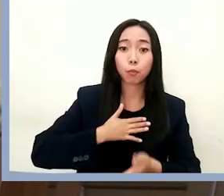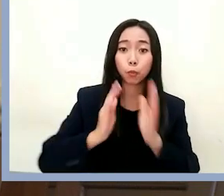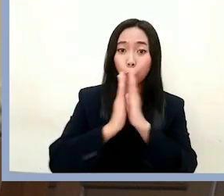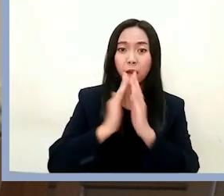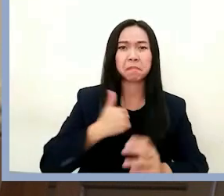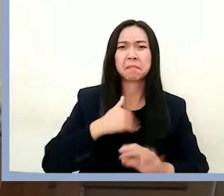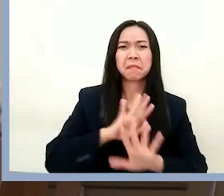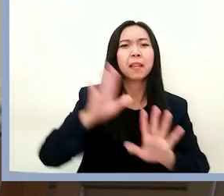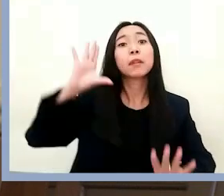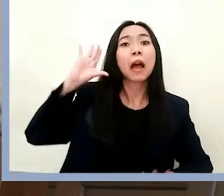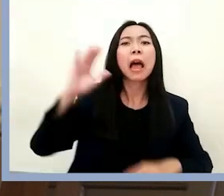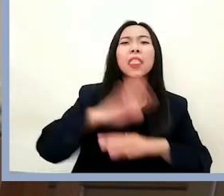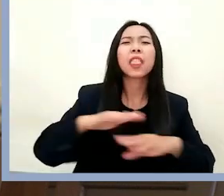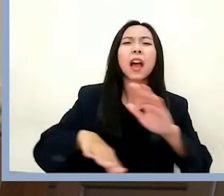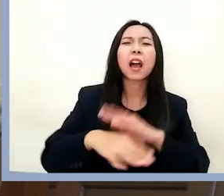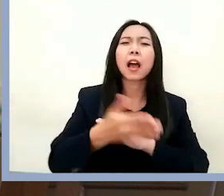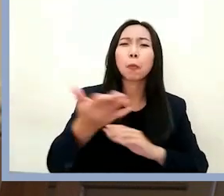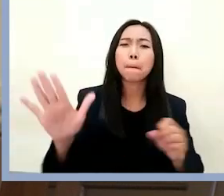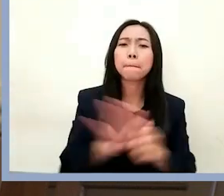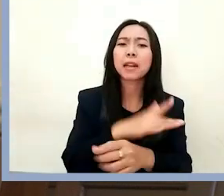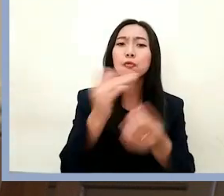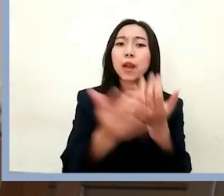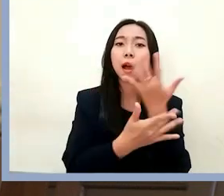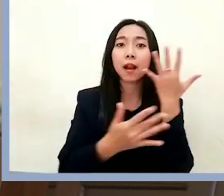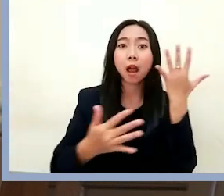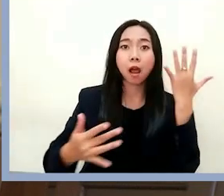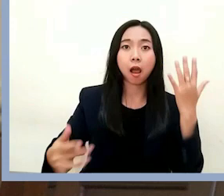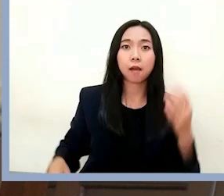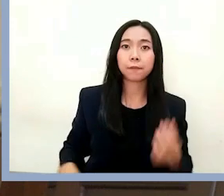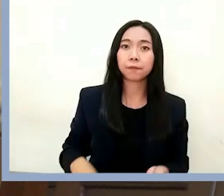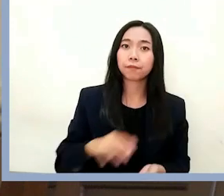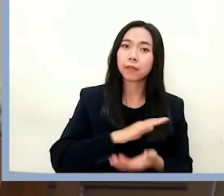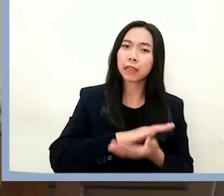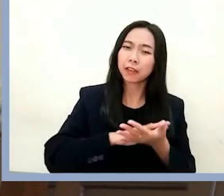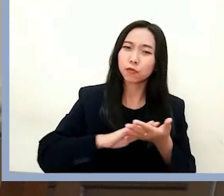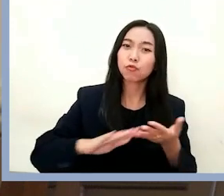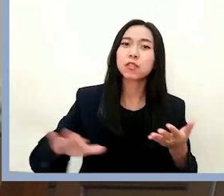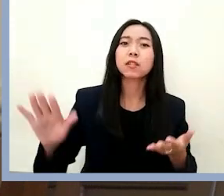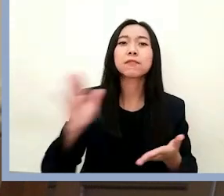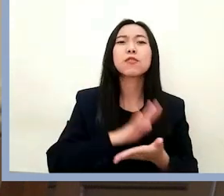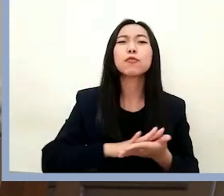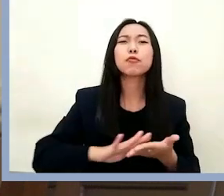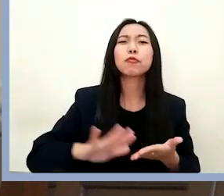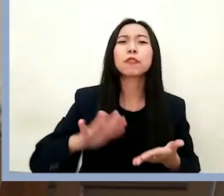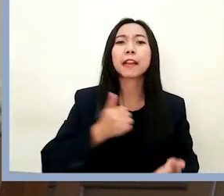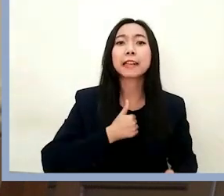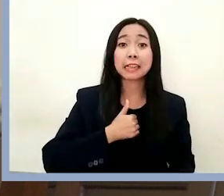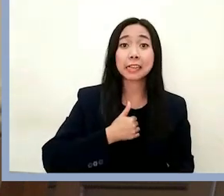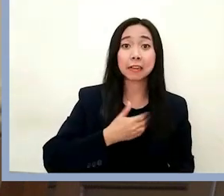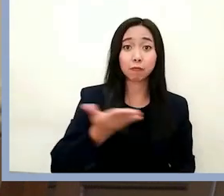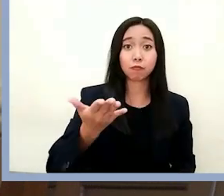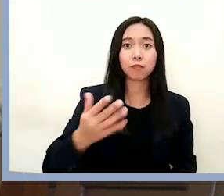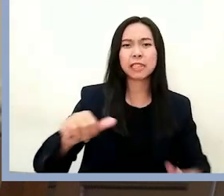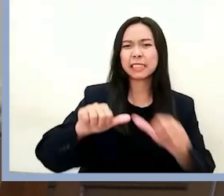sebab tanganmu penuh dengan darah basuhlah bersihkanlah dirimu jauhkanlah